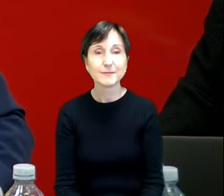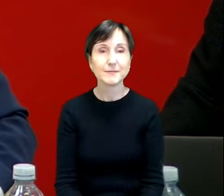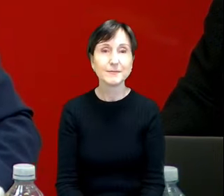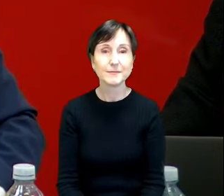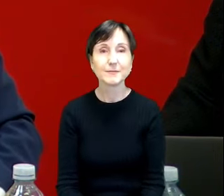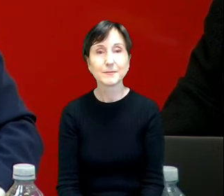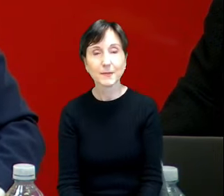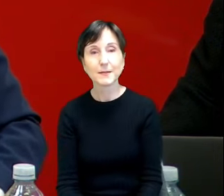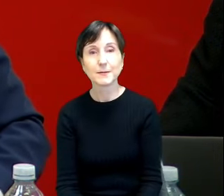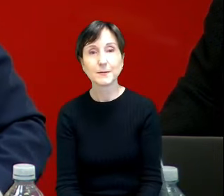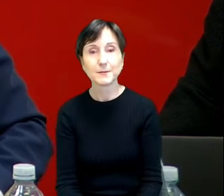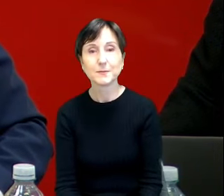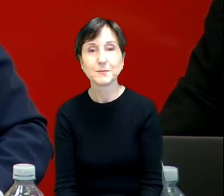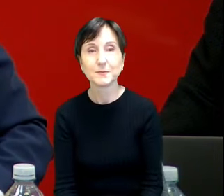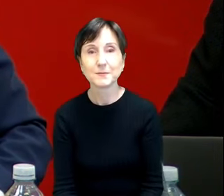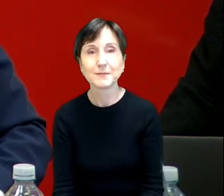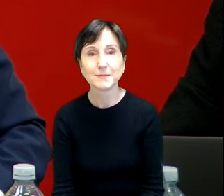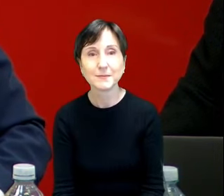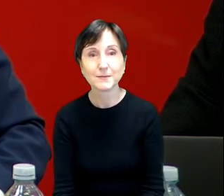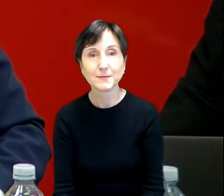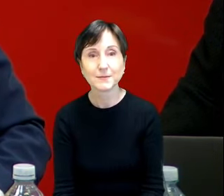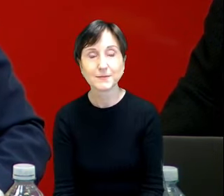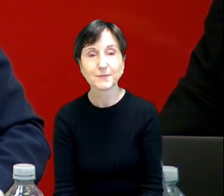viet ne